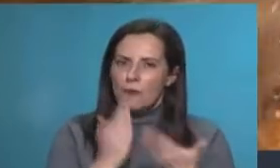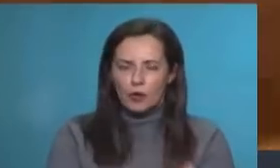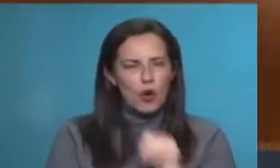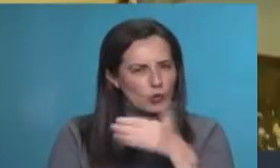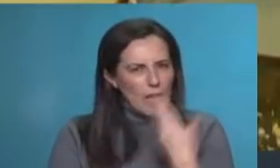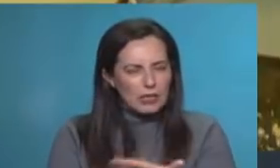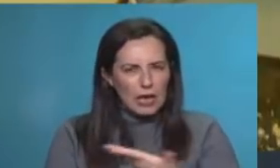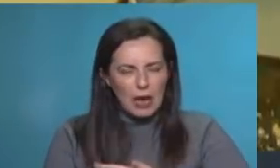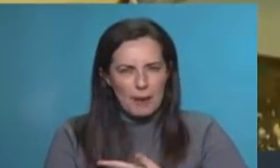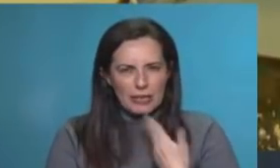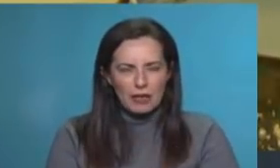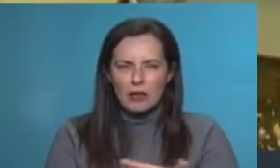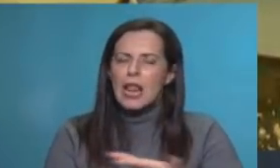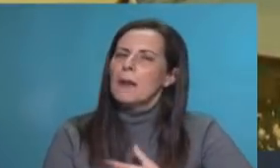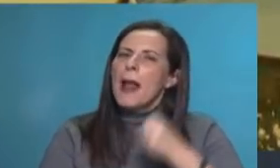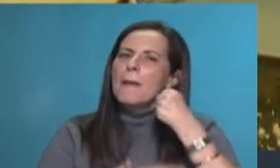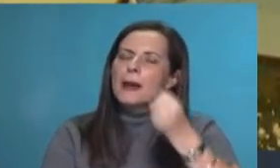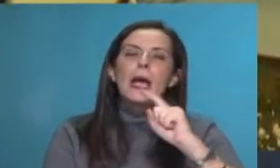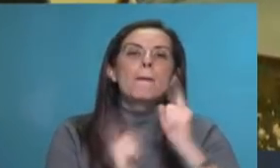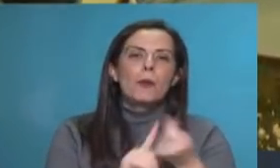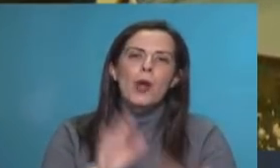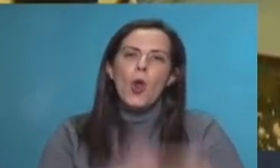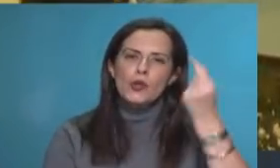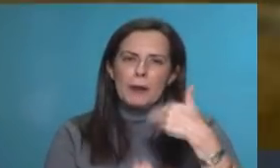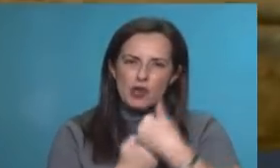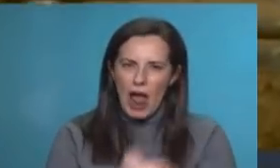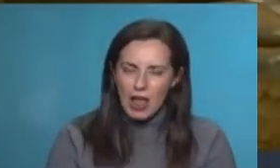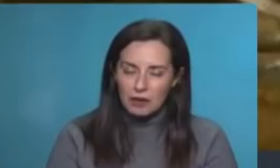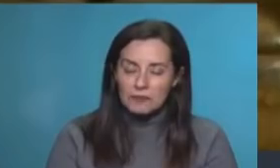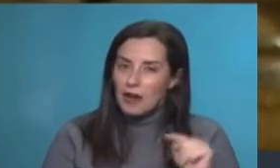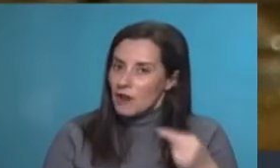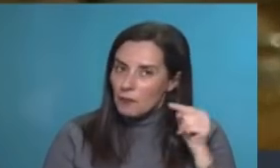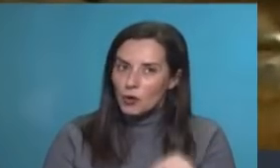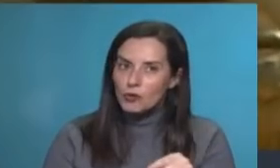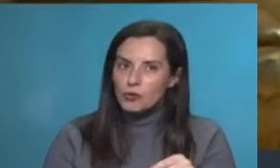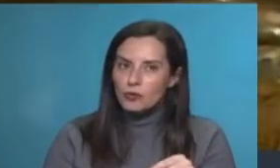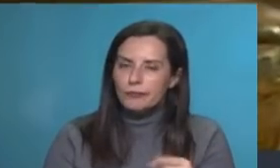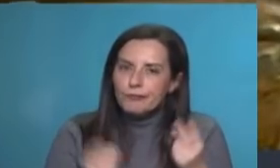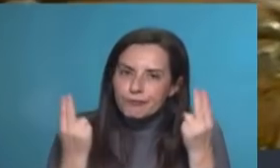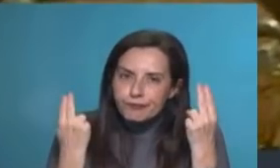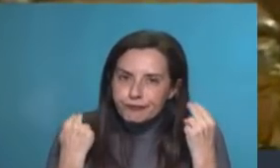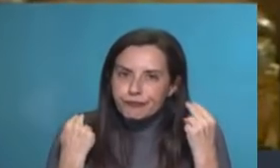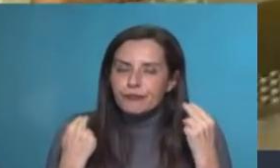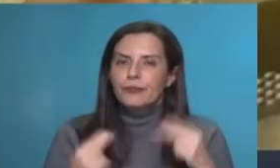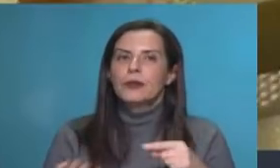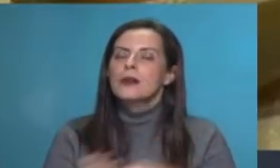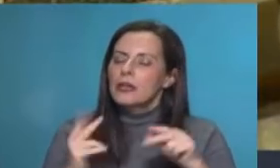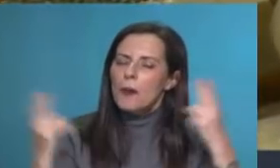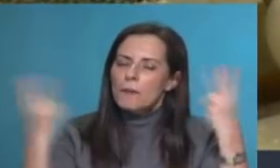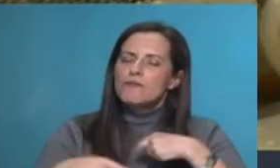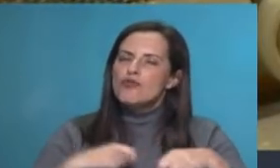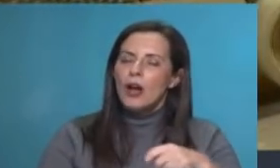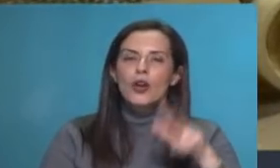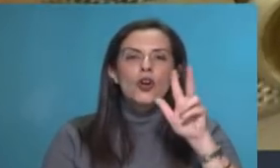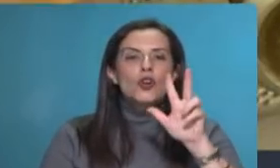השר כהן לקבל מענק במקום להעלות מחירים, ולמרות זאת הוא התקפל מיומו. הצדדים הגיעו לפשרה, שלושת